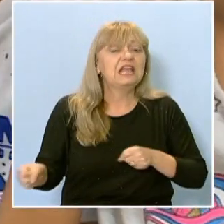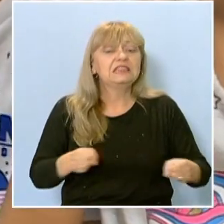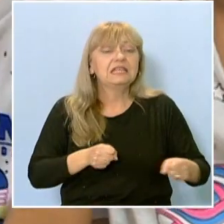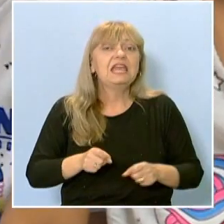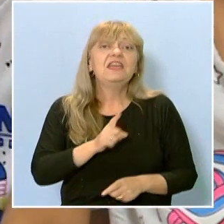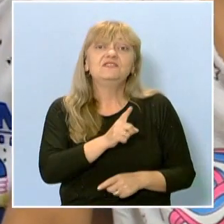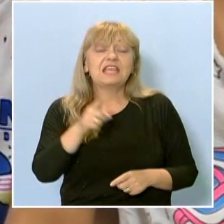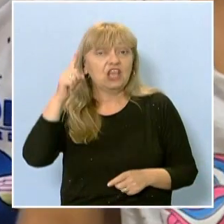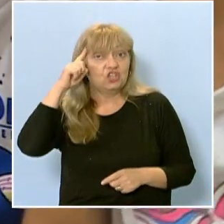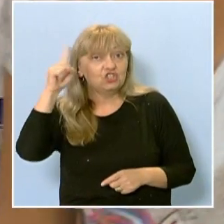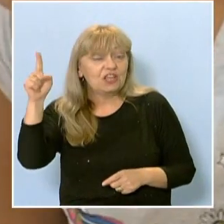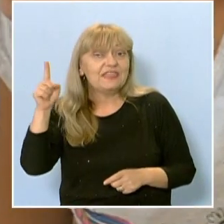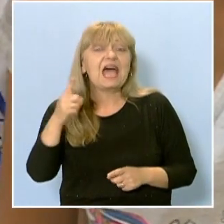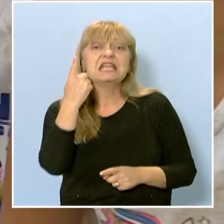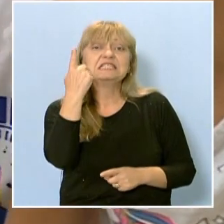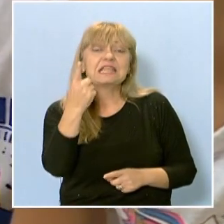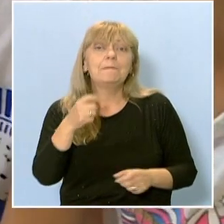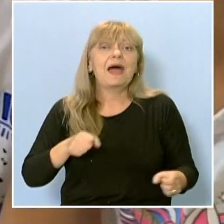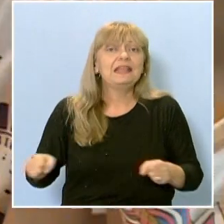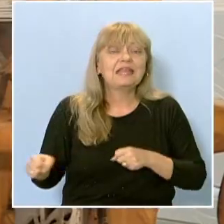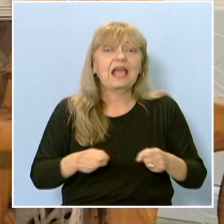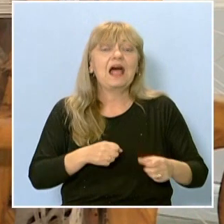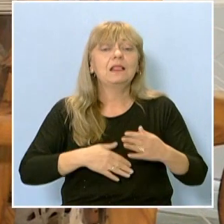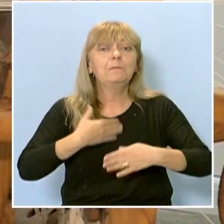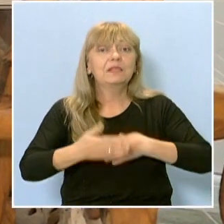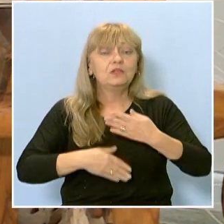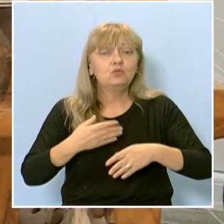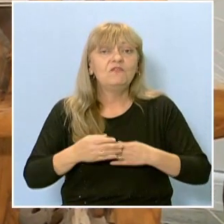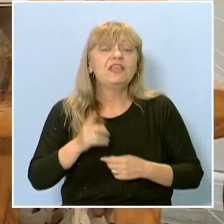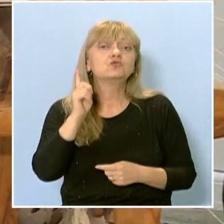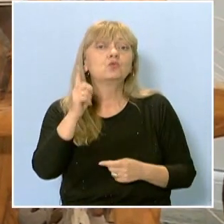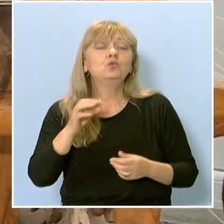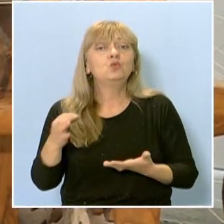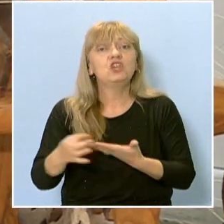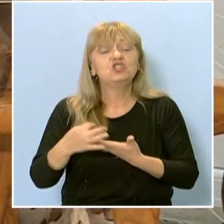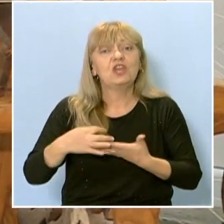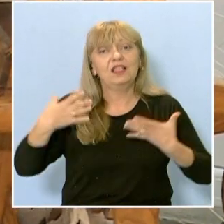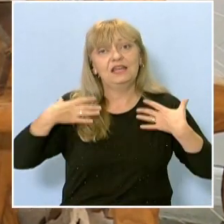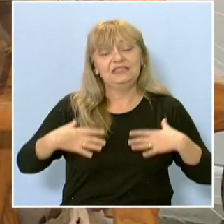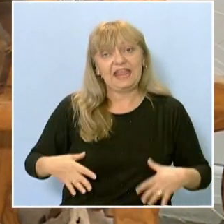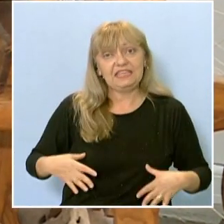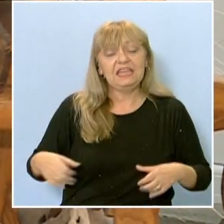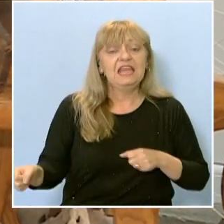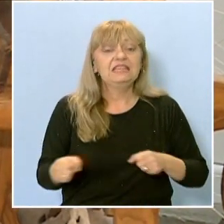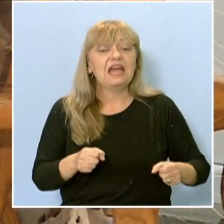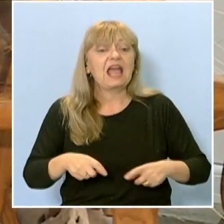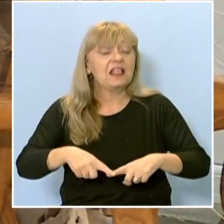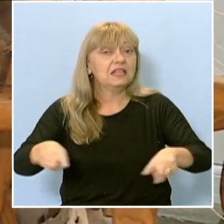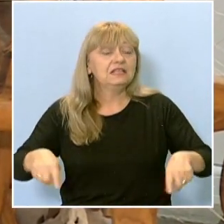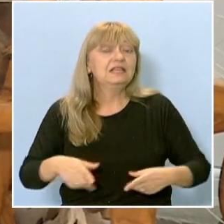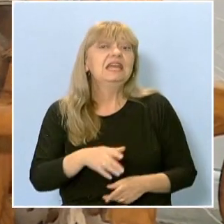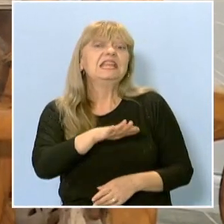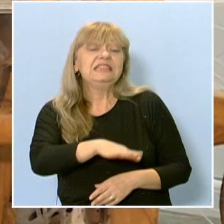е изтъкавала платовете, с които после е шиела дрехите си, изтъкавала е килимите. Децата